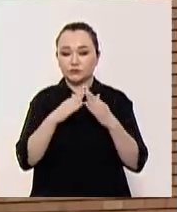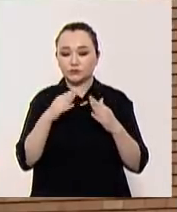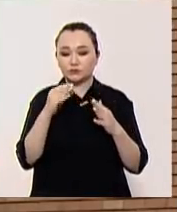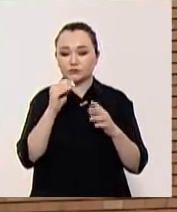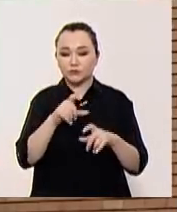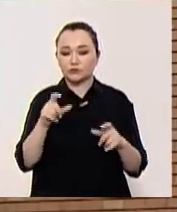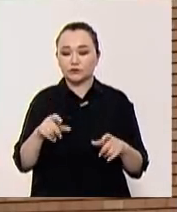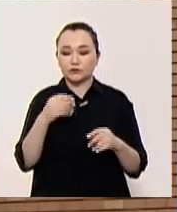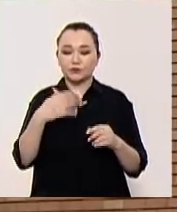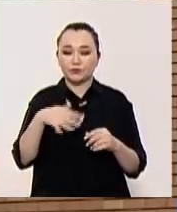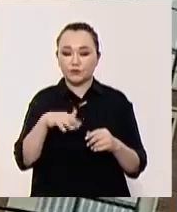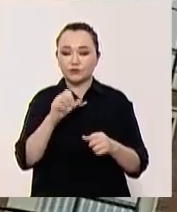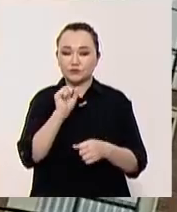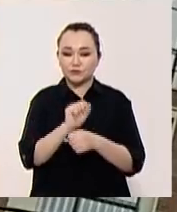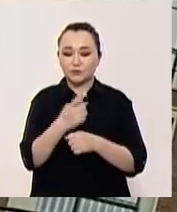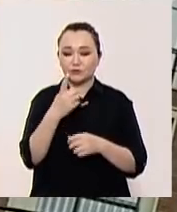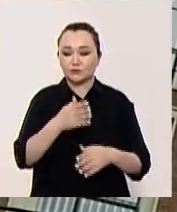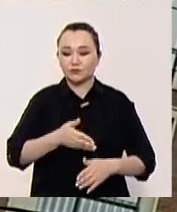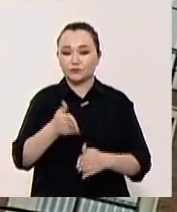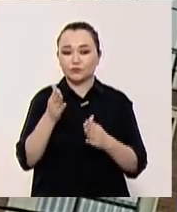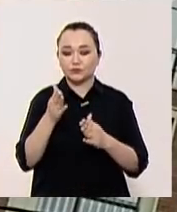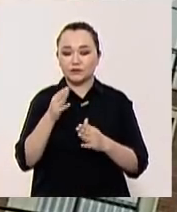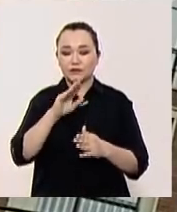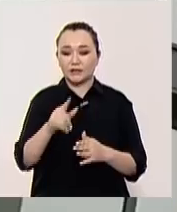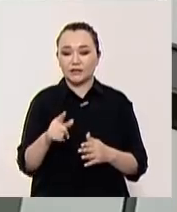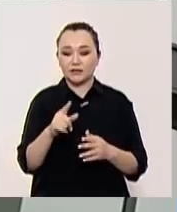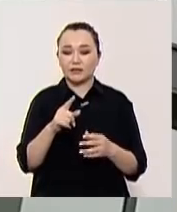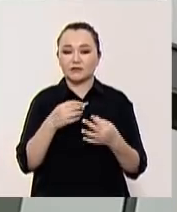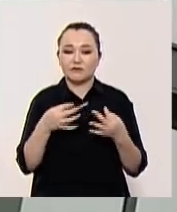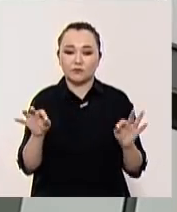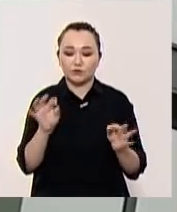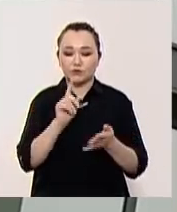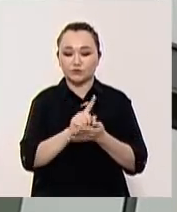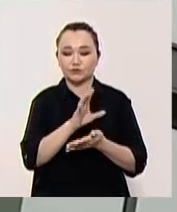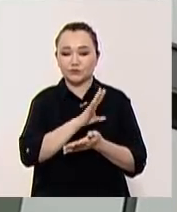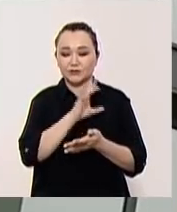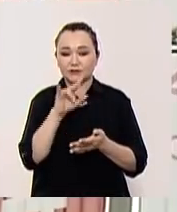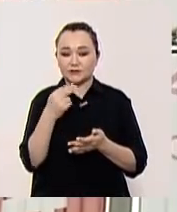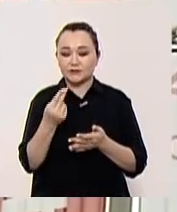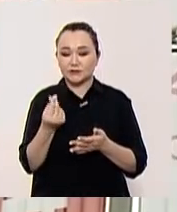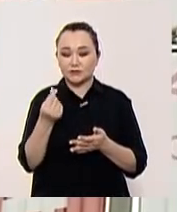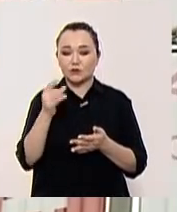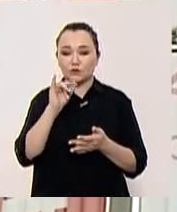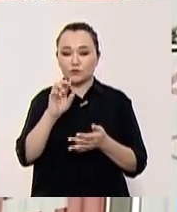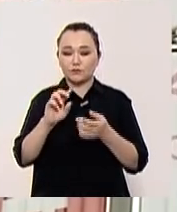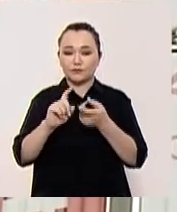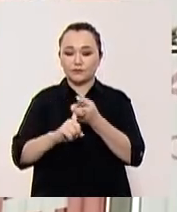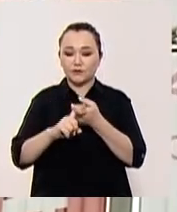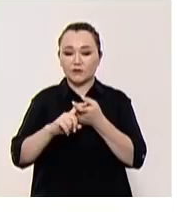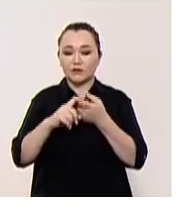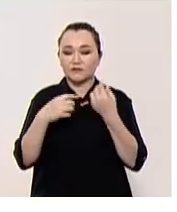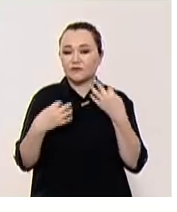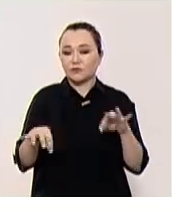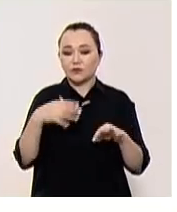мамандары қымбатшылықты тоқтатудың бір ғана жолы теңгенің тәуелсіздігі дейді. Ұлттық валютамыз рубльдің құрсауынан шыққанда